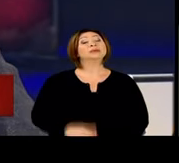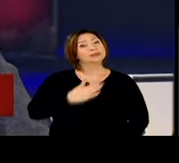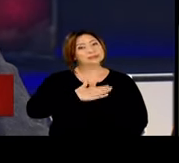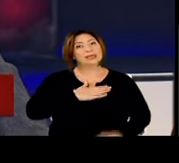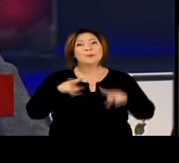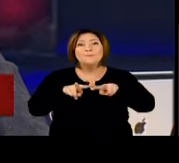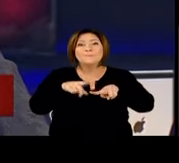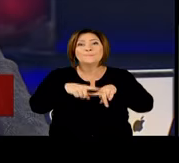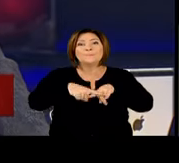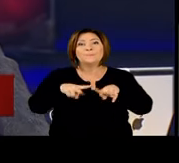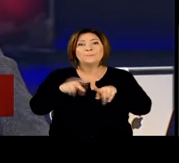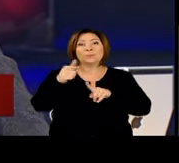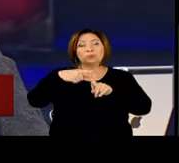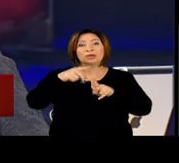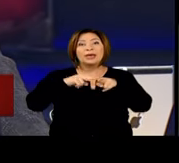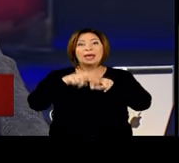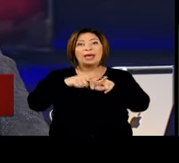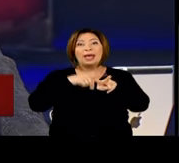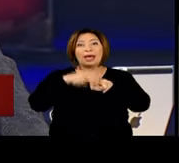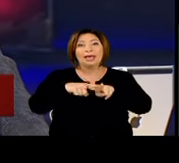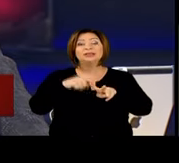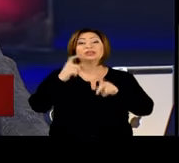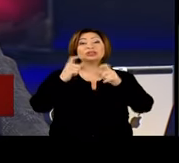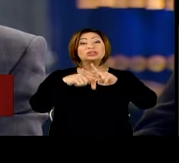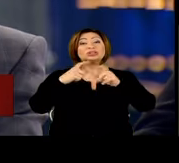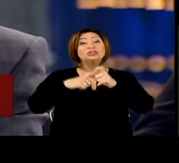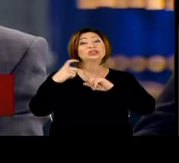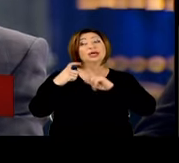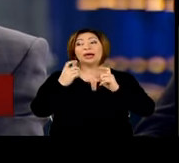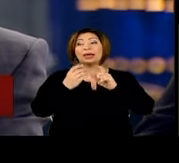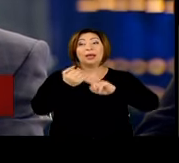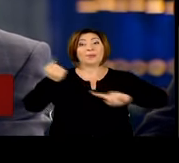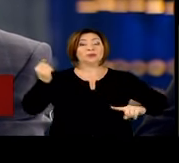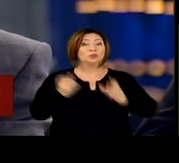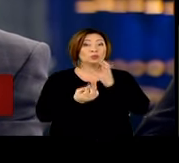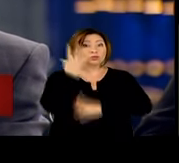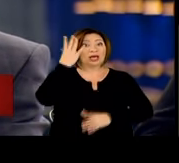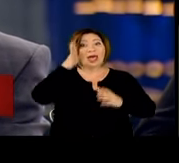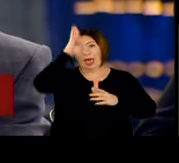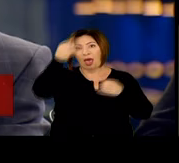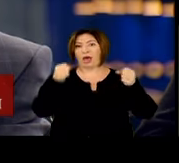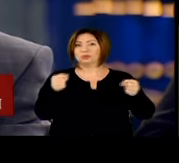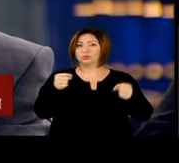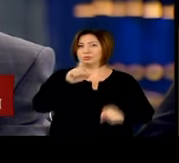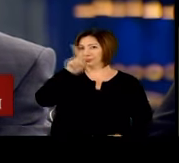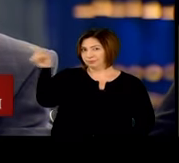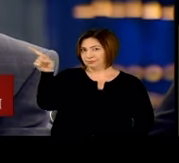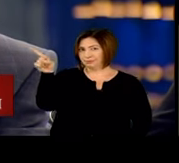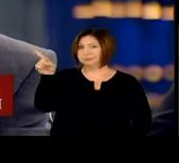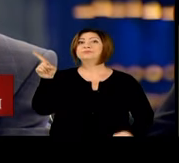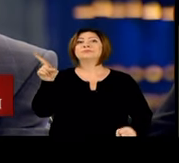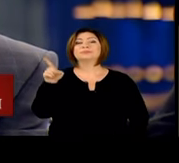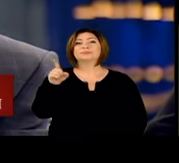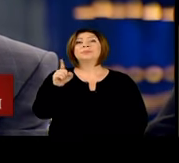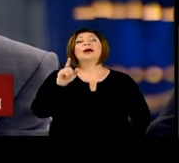Mahmut Kaya, tarihi Sadabat Çağ Kebab'ın kurucusunuz. Evet. Ve Erzurum tabii ki adresi.